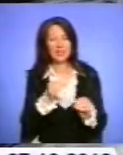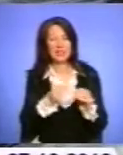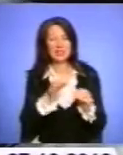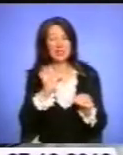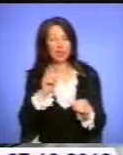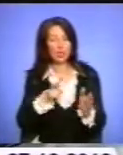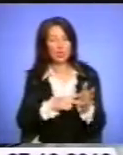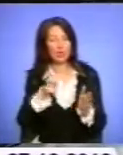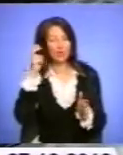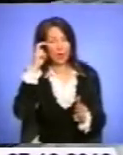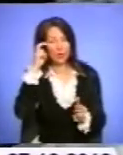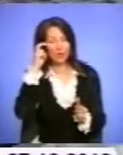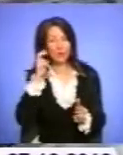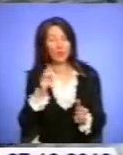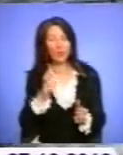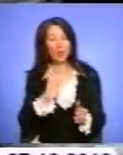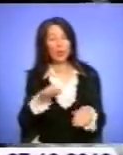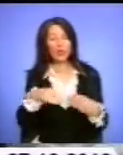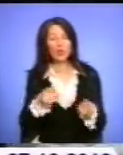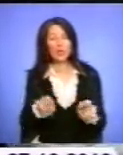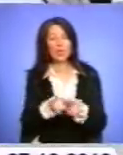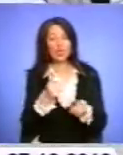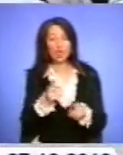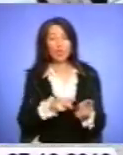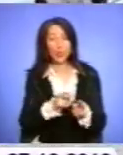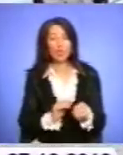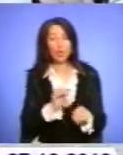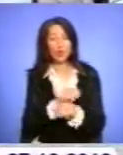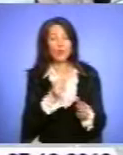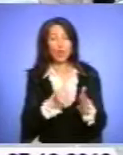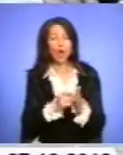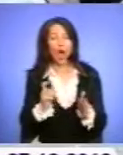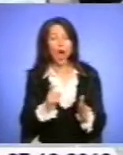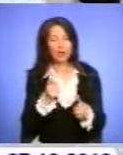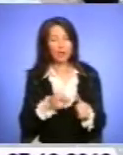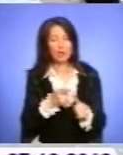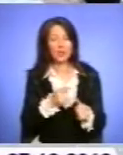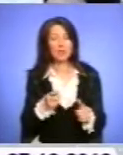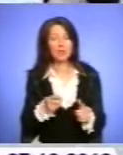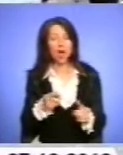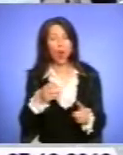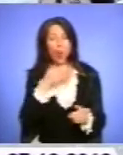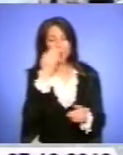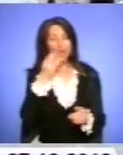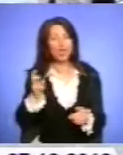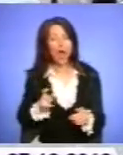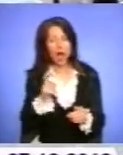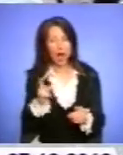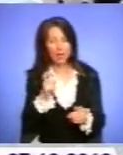10:07 в Києві. Був даний також один поїзд додатковий до Харкова. Називається поїзд «Ужгород-Харків»,